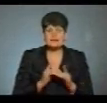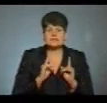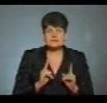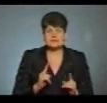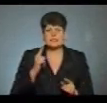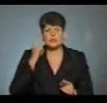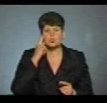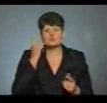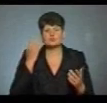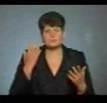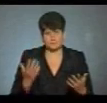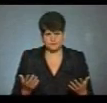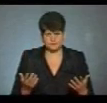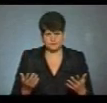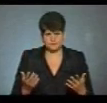гіпотези, гіпотетично.